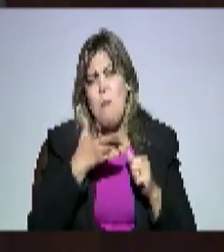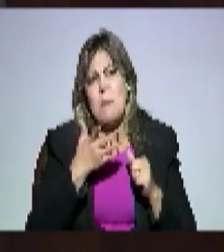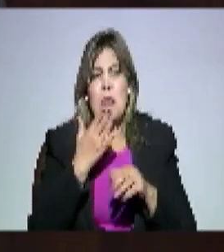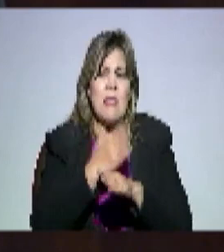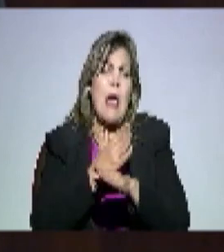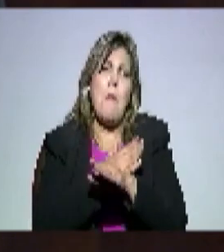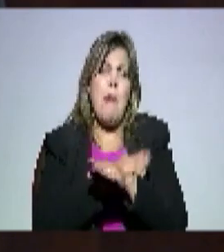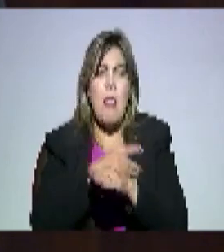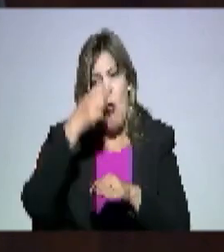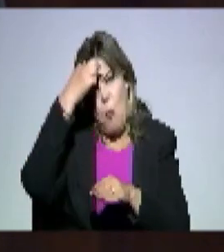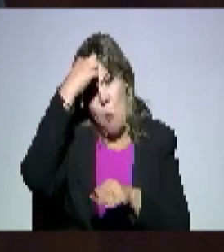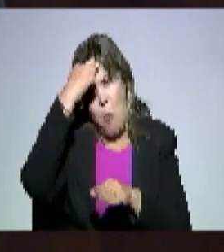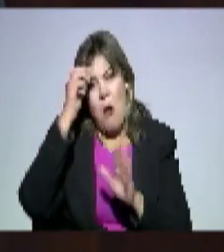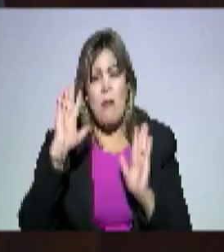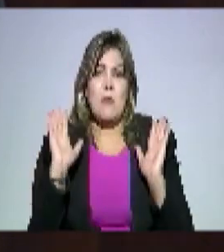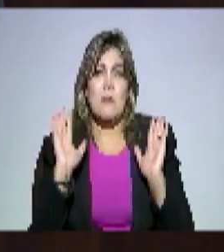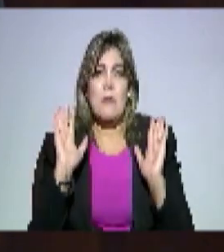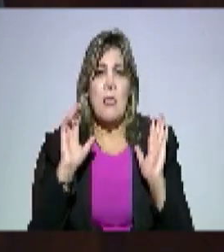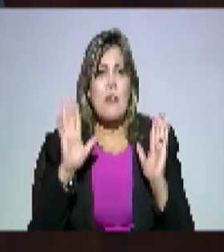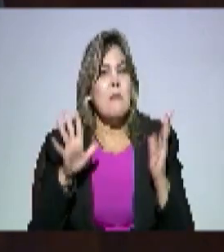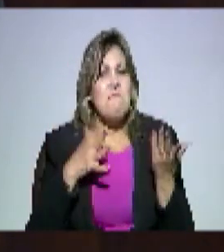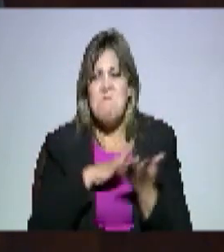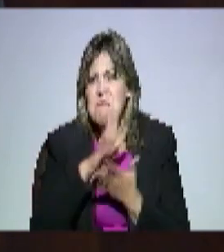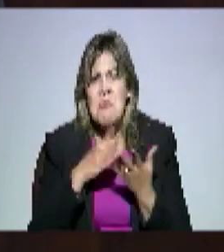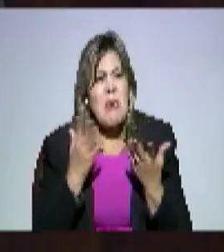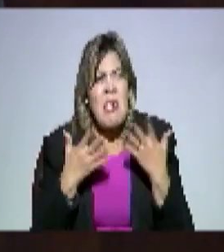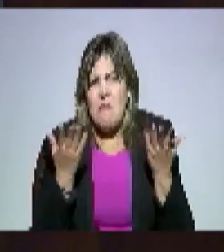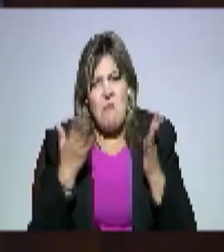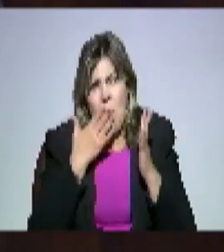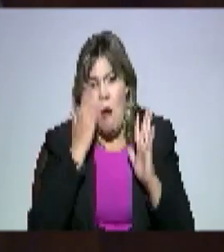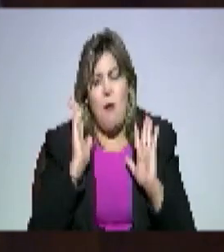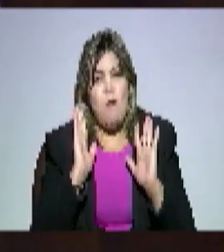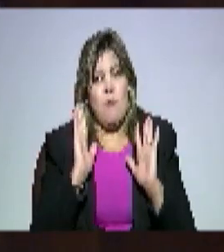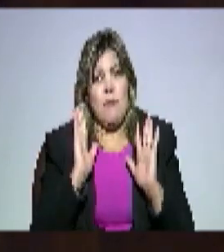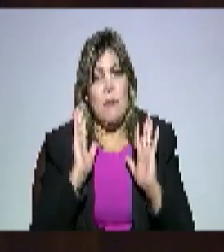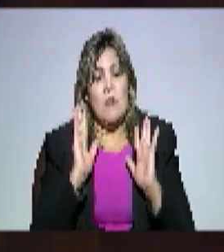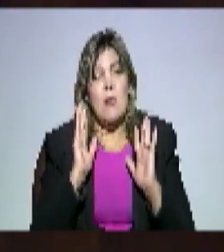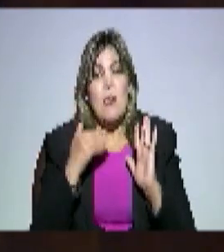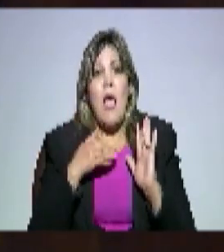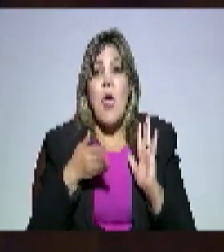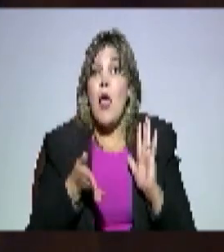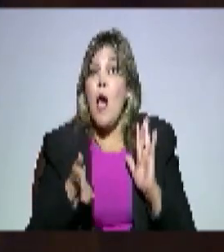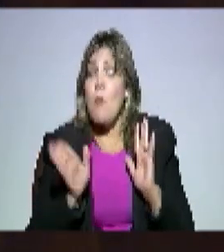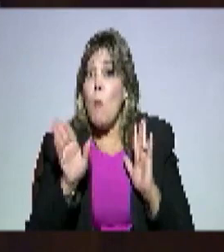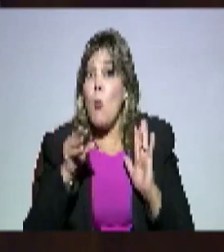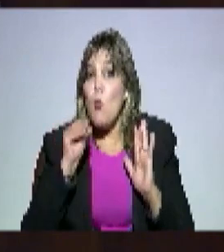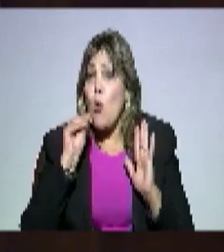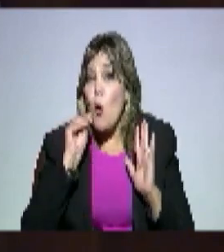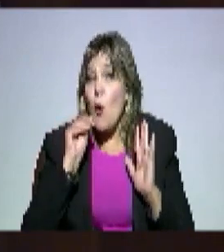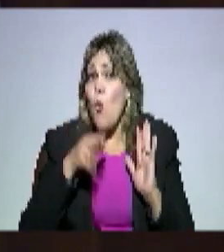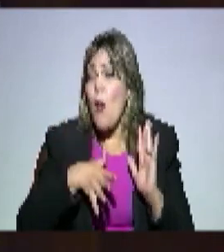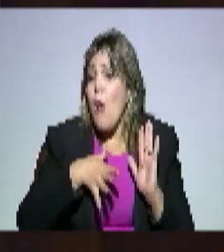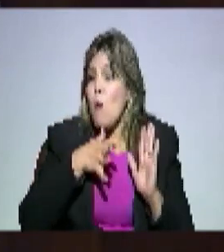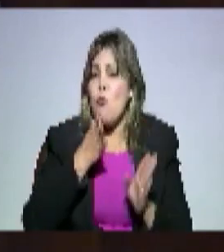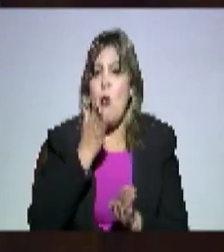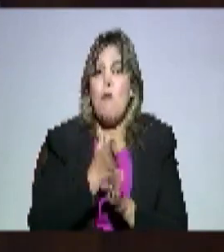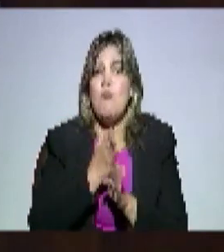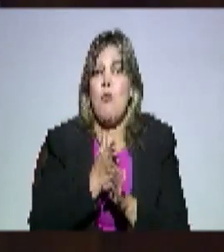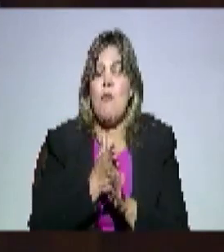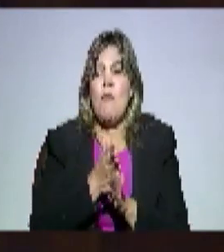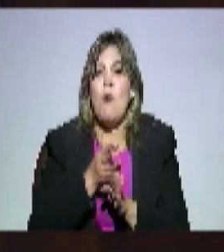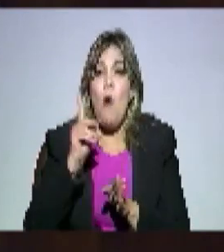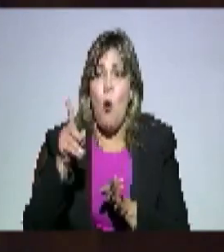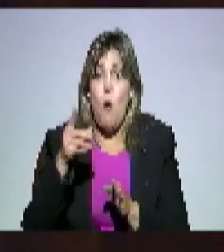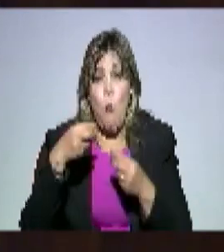لظروف معينه موجوده في حياتي ايا كان السبب دوت انا برجع لقب اعترافي باخد منه الحل